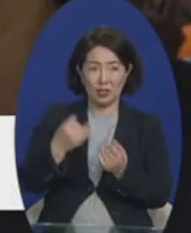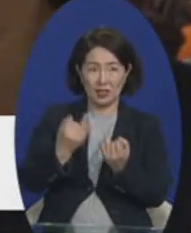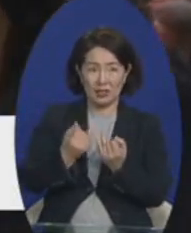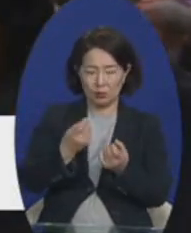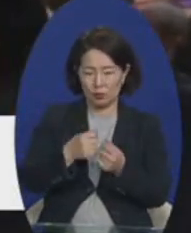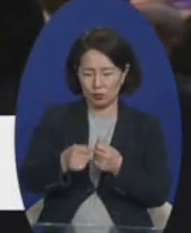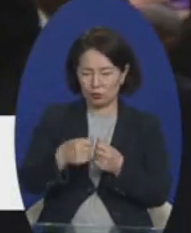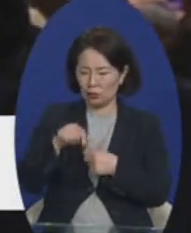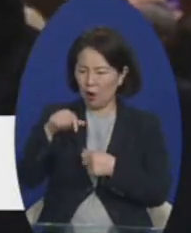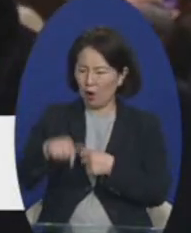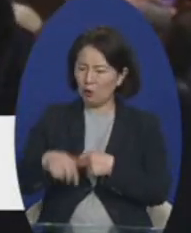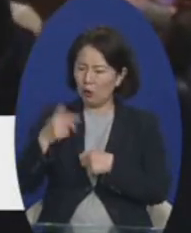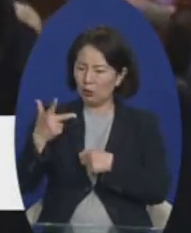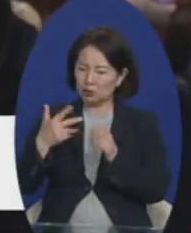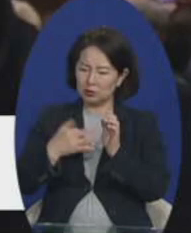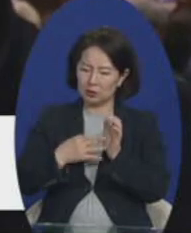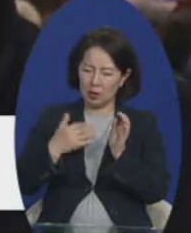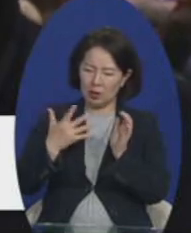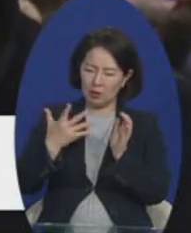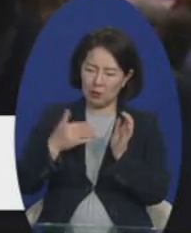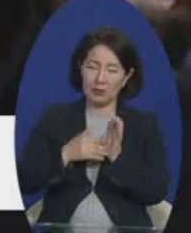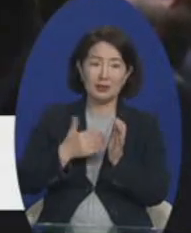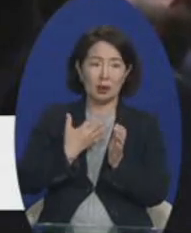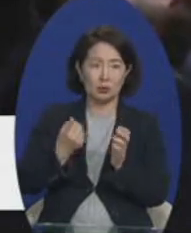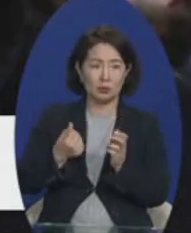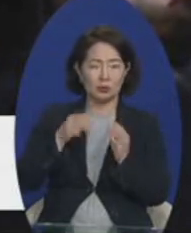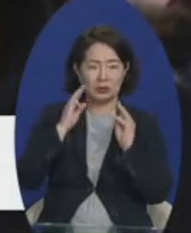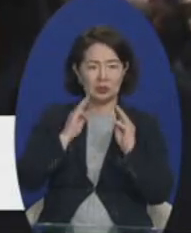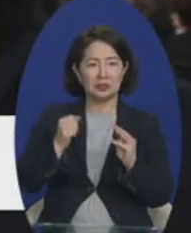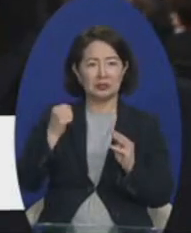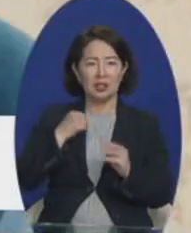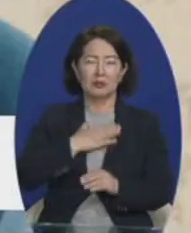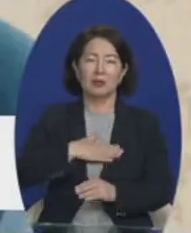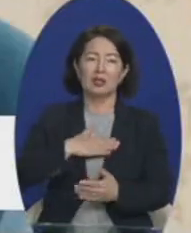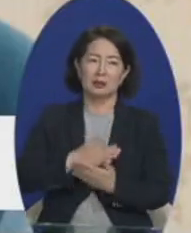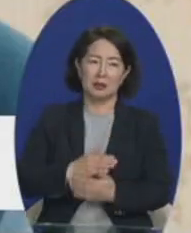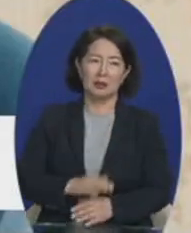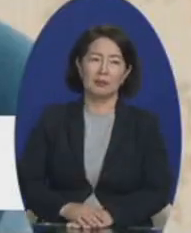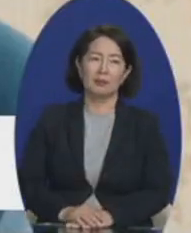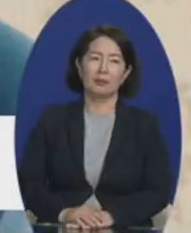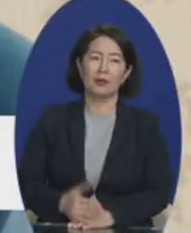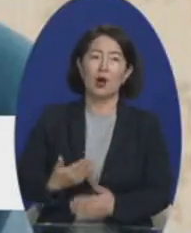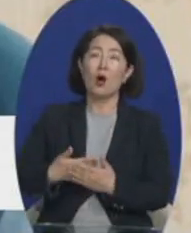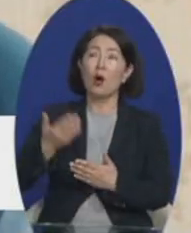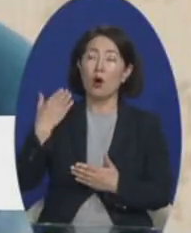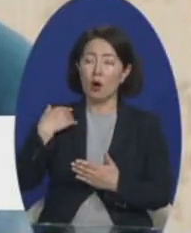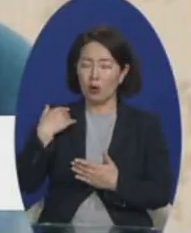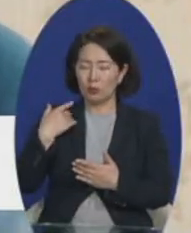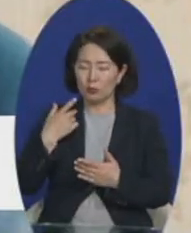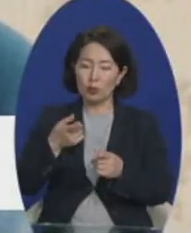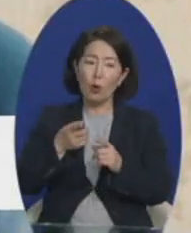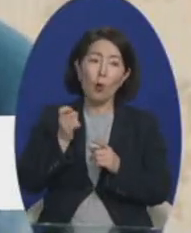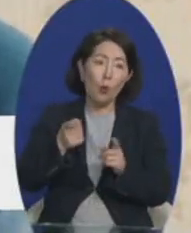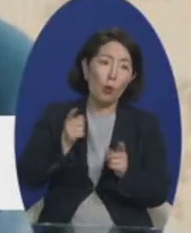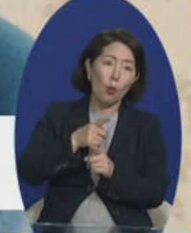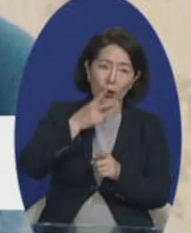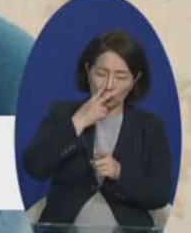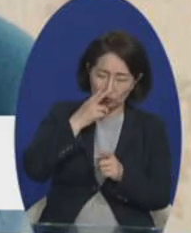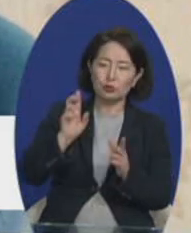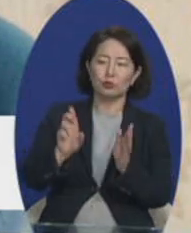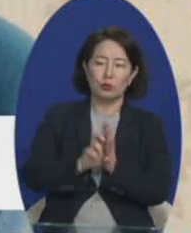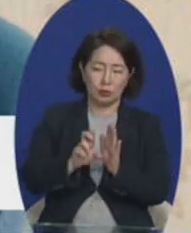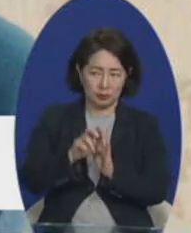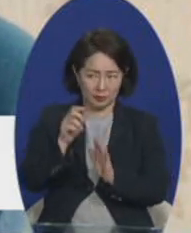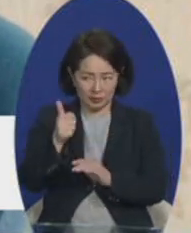тэгээ 38,500 төгрөгөөр шийдэж чадсандаа маш их баяртай байна. Өмнөх үйлчилгээ утгад ухрааж үзэх давуу талтай.